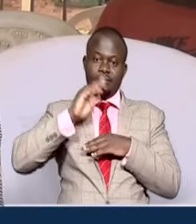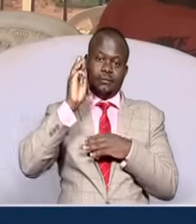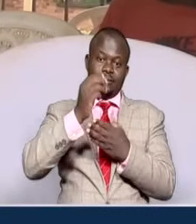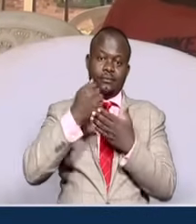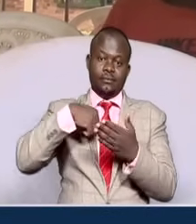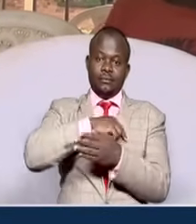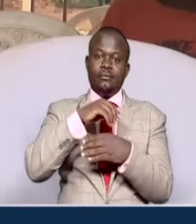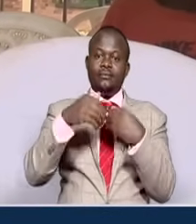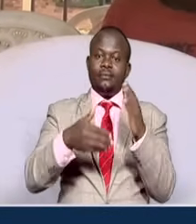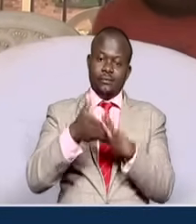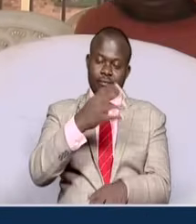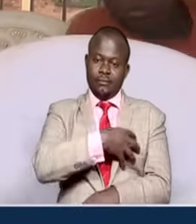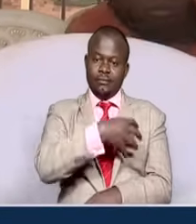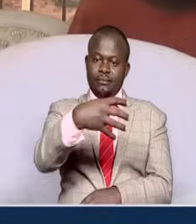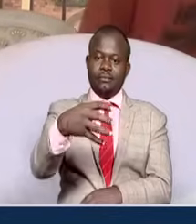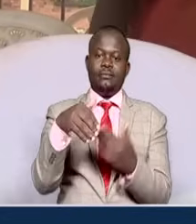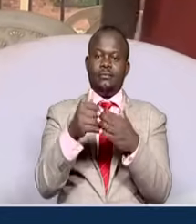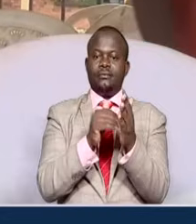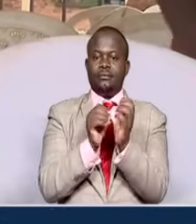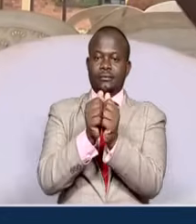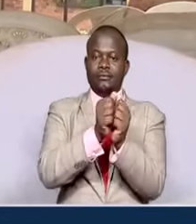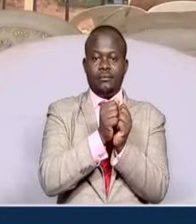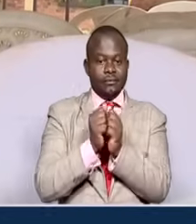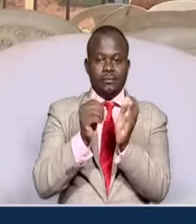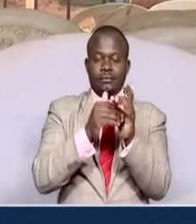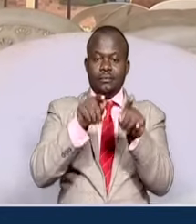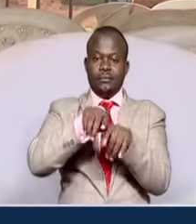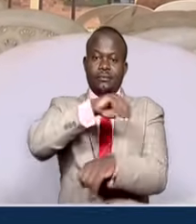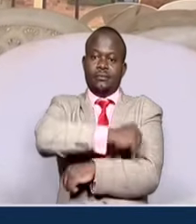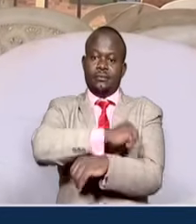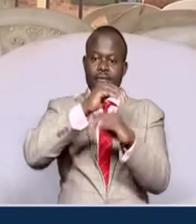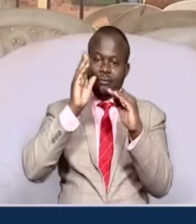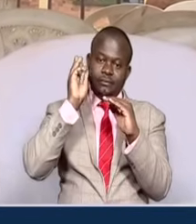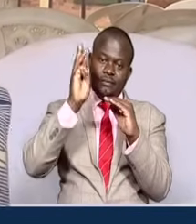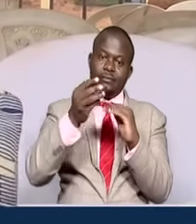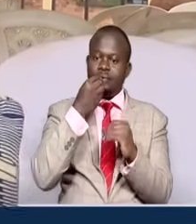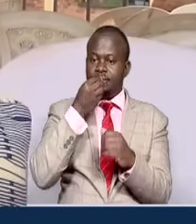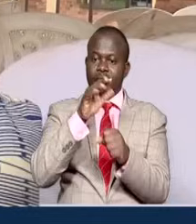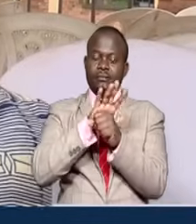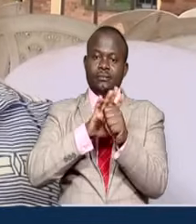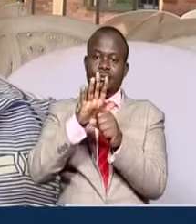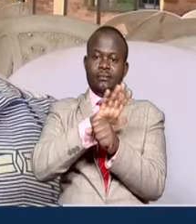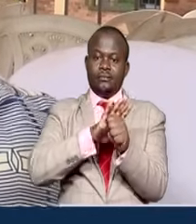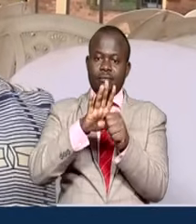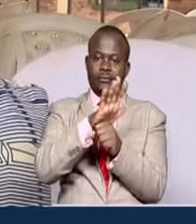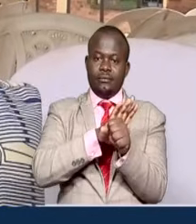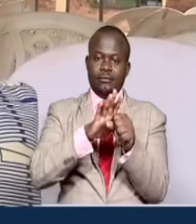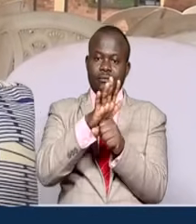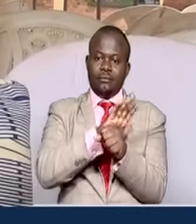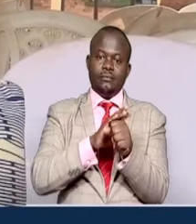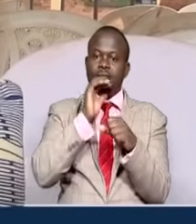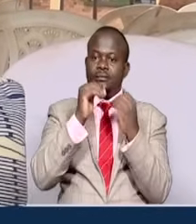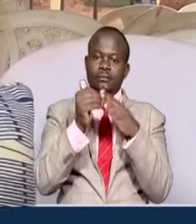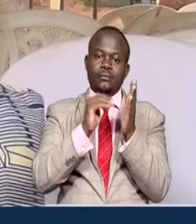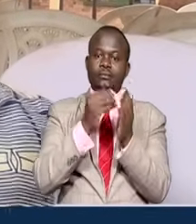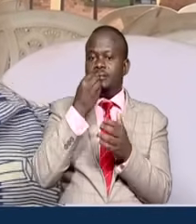guhita dukira vuba. Kandi n'abanyeshuri nabyo ngo bagiye kujya bajya indyo yuzuye, ntabwo bazongera